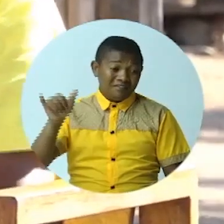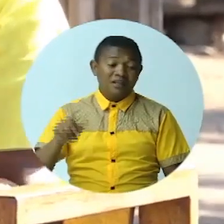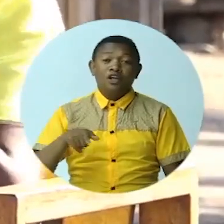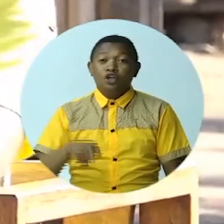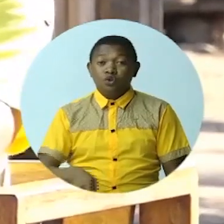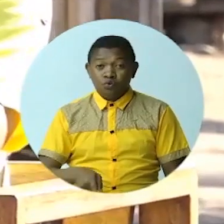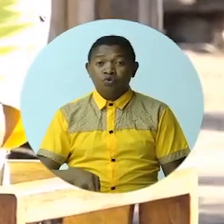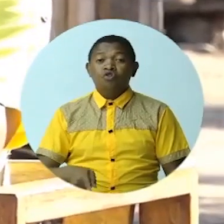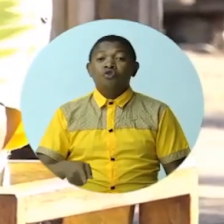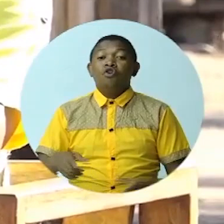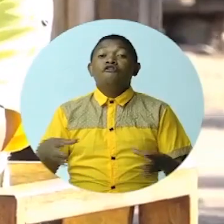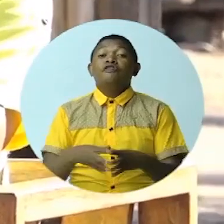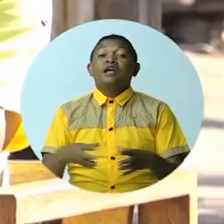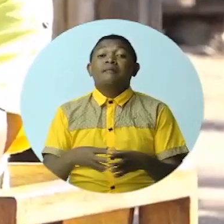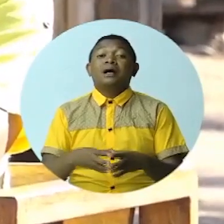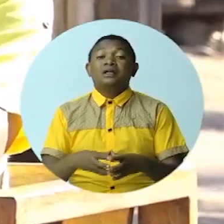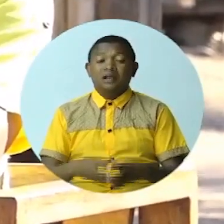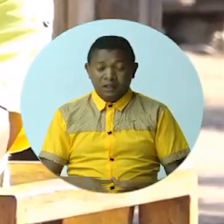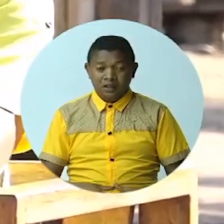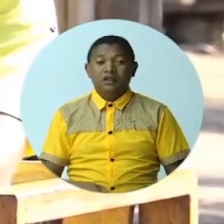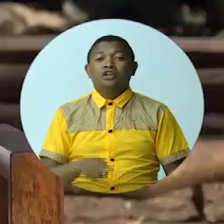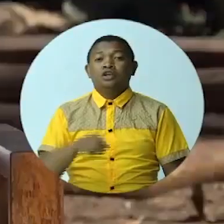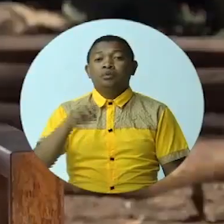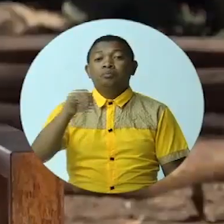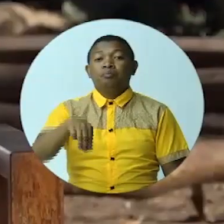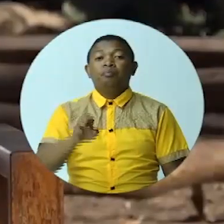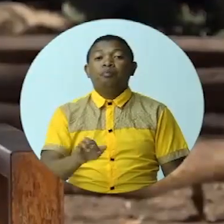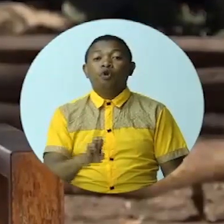Fiti dia izara an'ireo